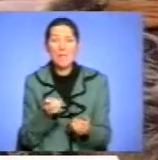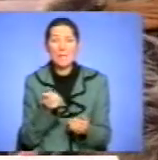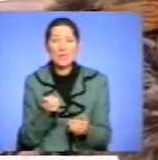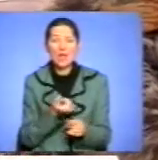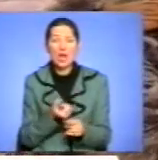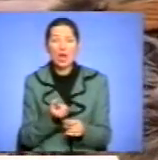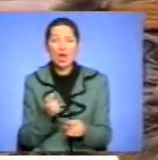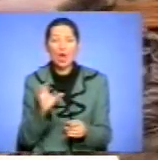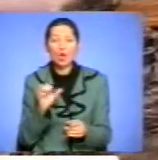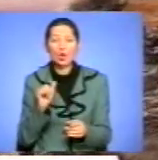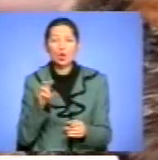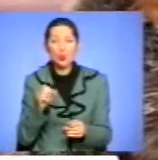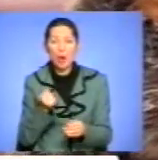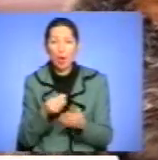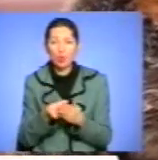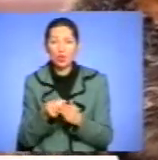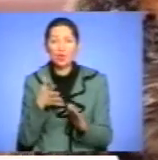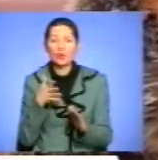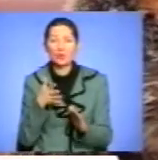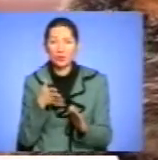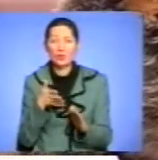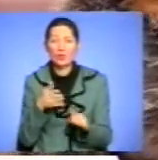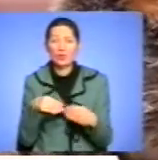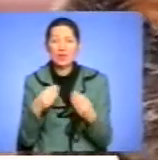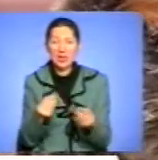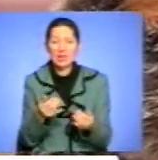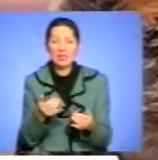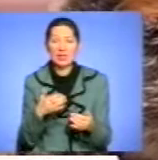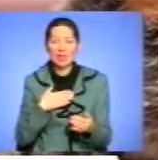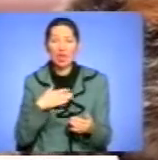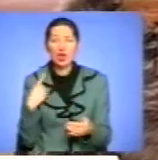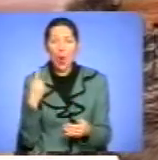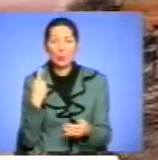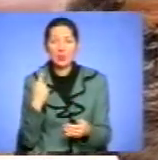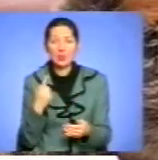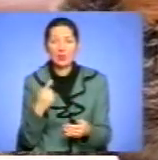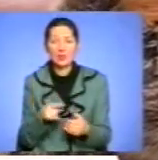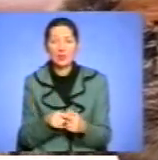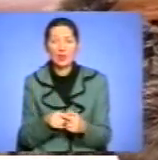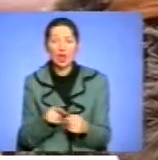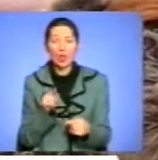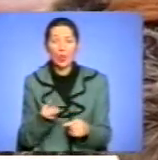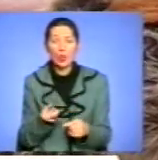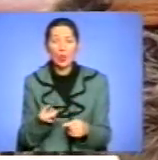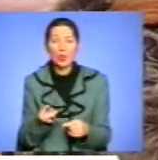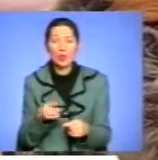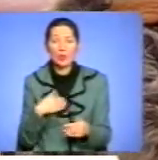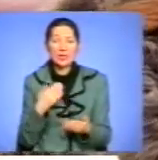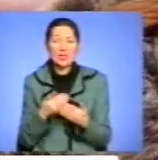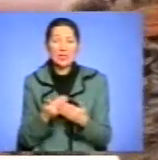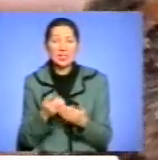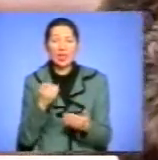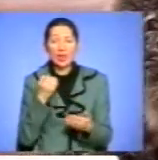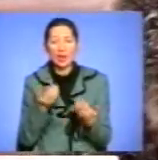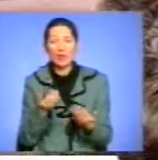дуже сума коштів виділяється, зокрема, на нашу область, на Тернопіль. Тому, мені здається, якщо воно